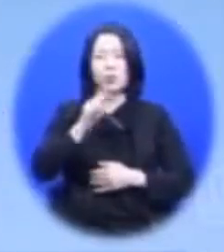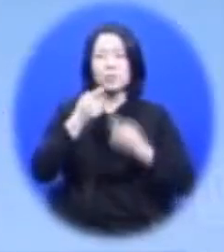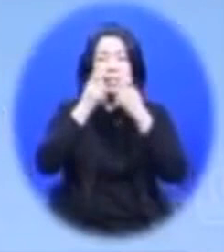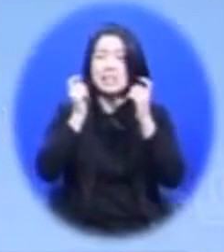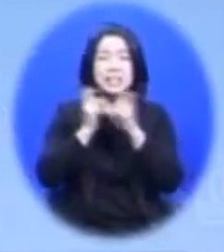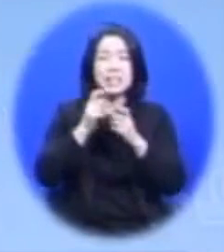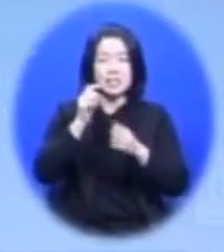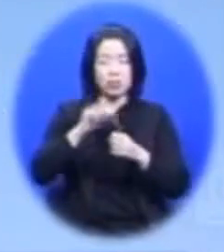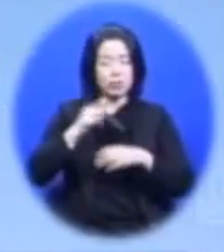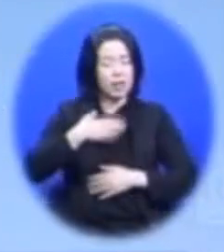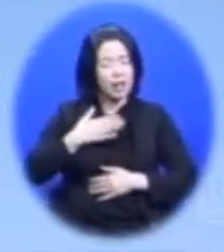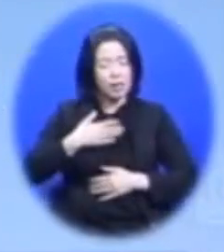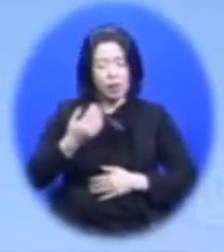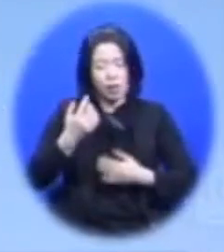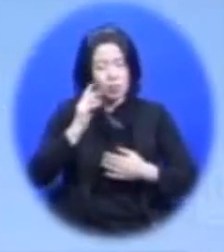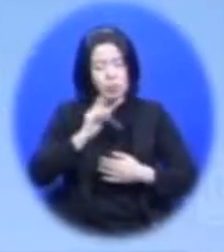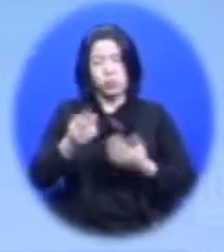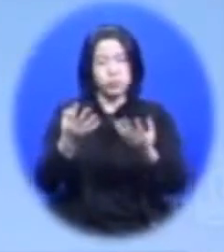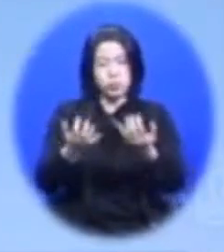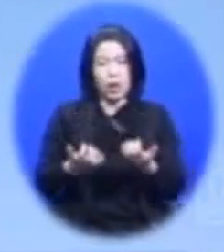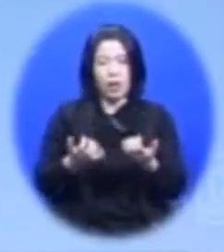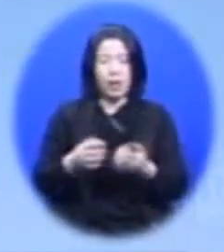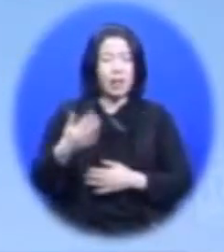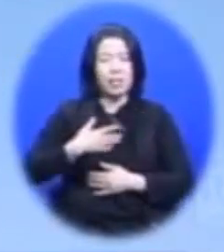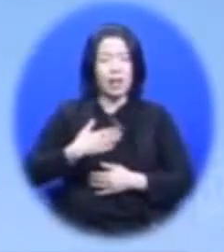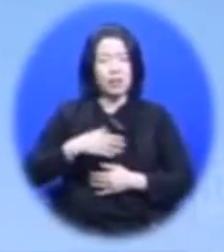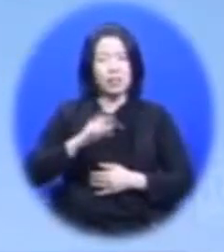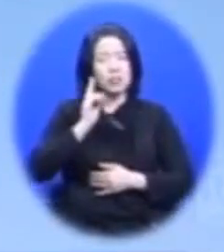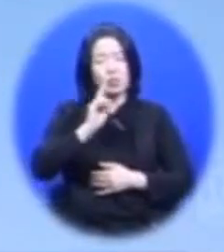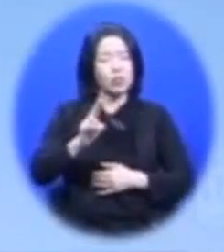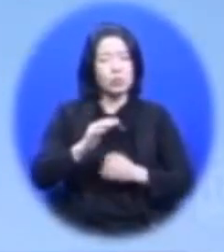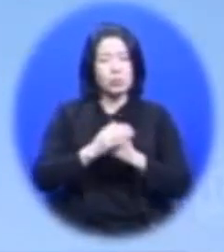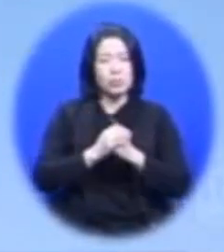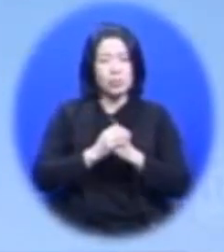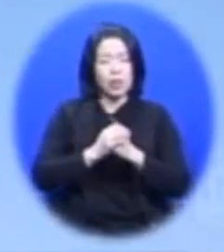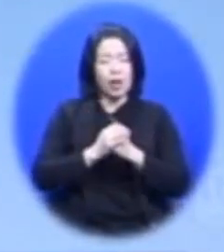난 너무 인색하고 나는 너무 미워하는 사람이 많고.